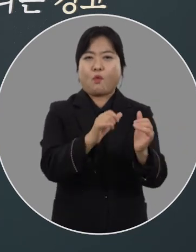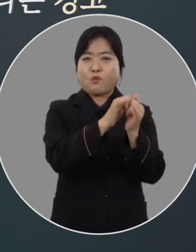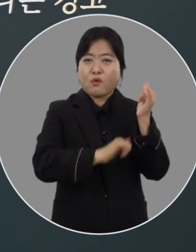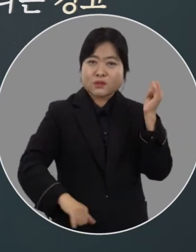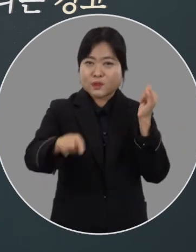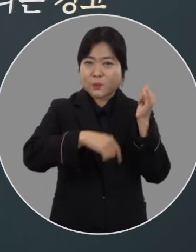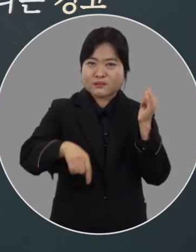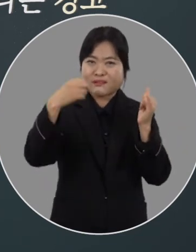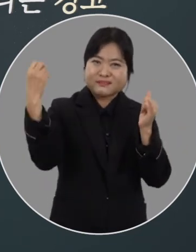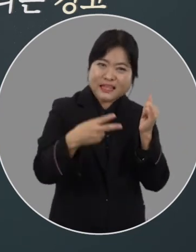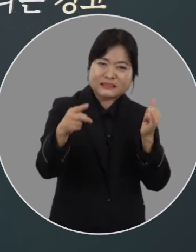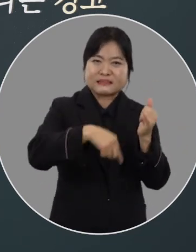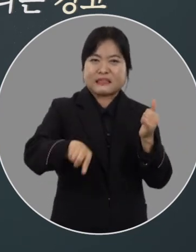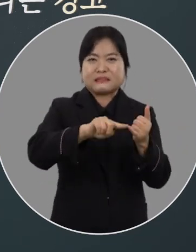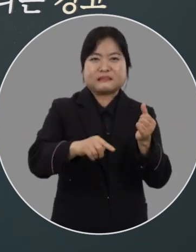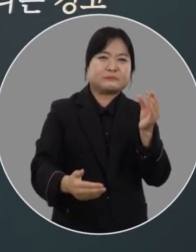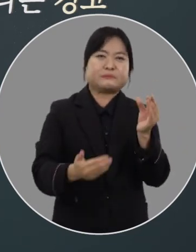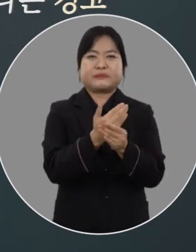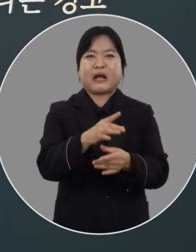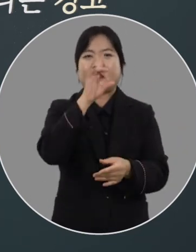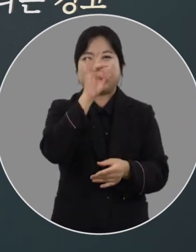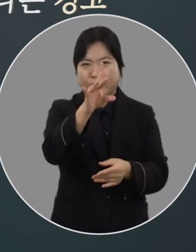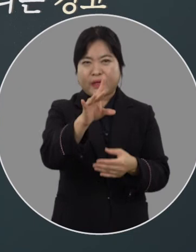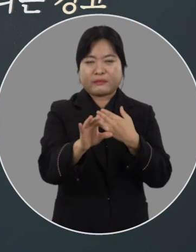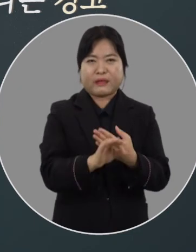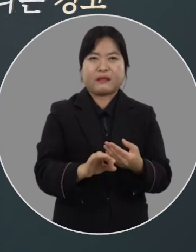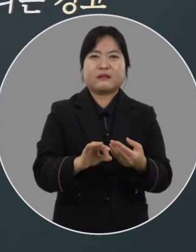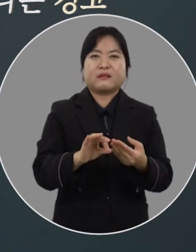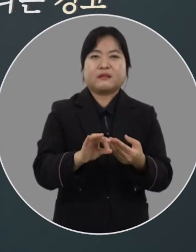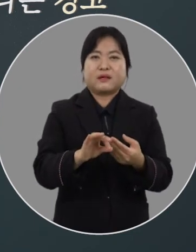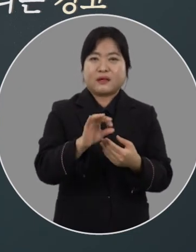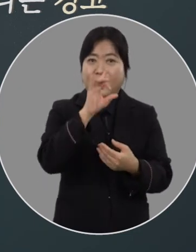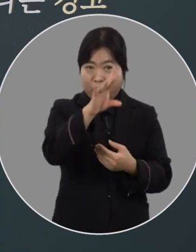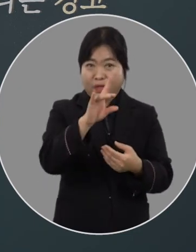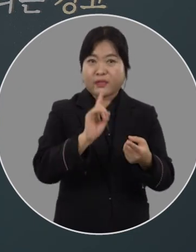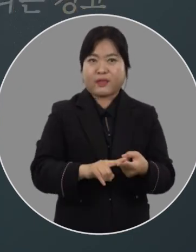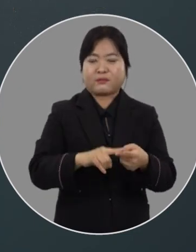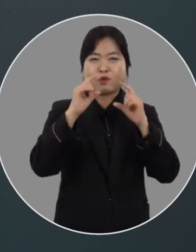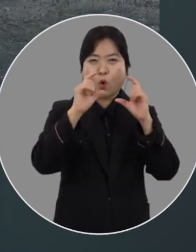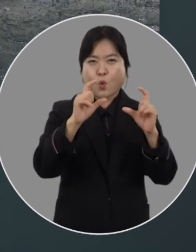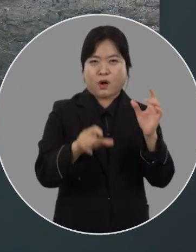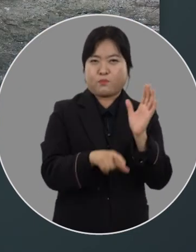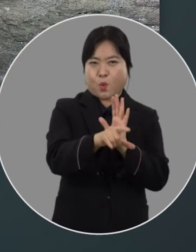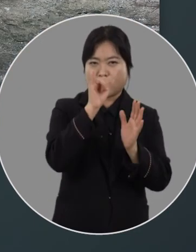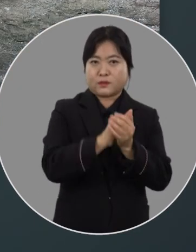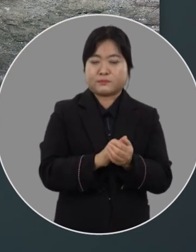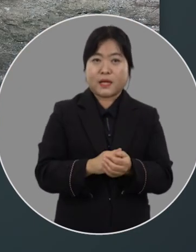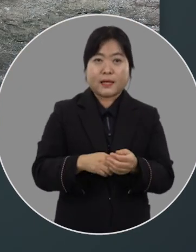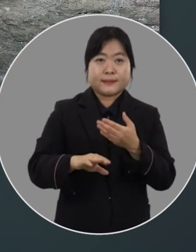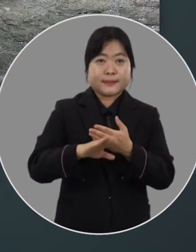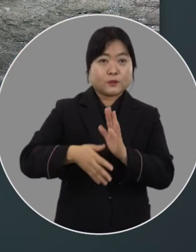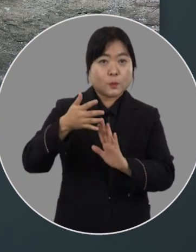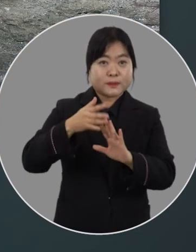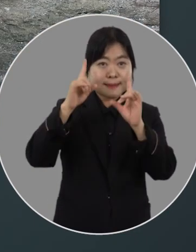속에서 다시는 이런 일들이 벌어져서는 안 된다는 것을 경고하는 문구가 써 있었습니다. 제가 다른 도시에 있는 사진